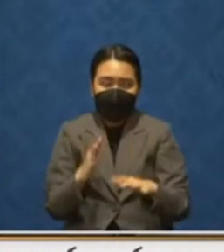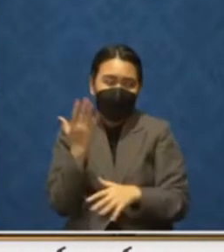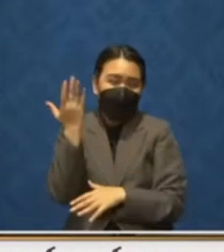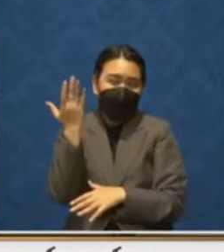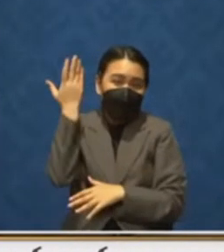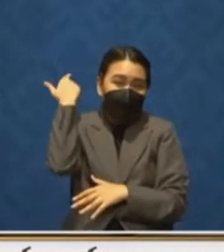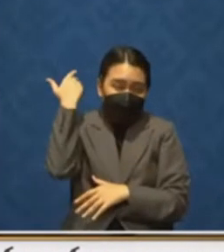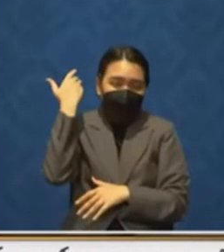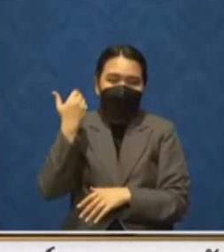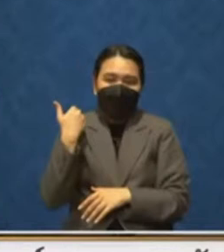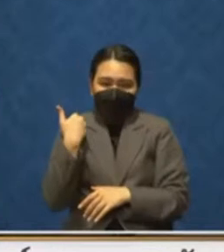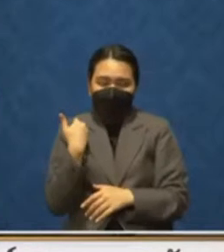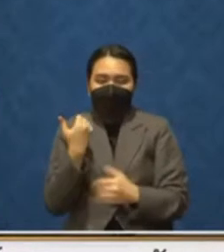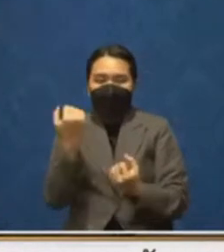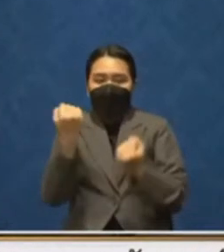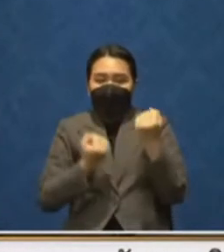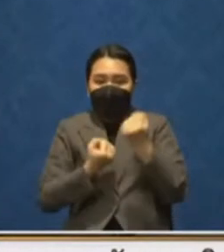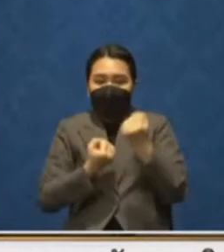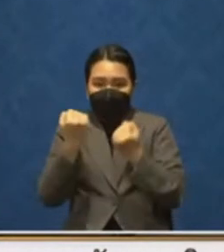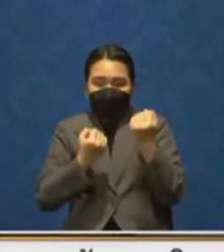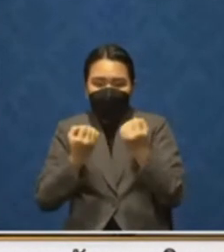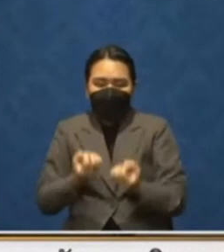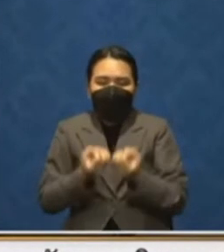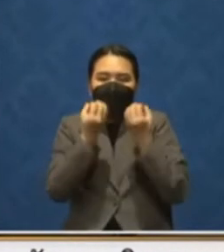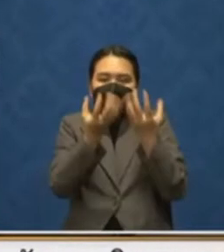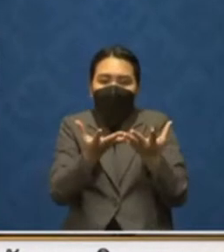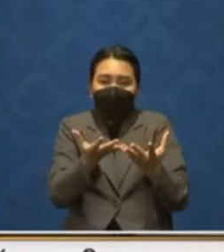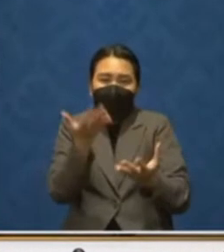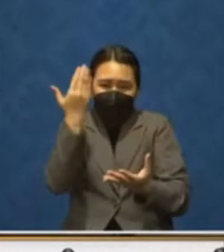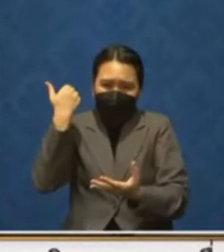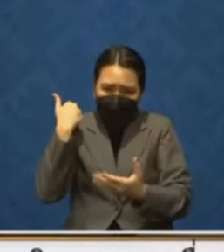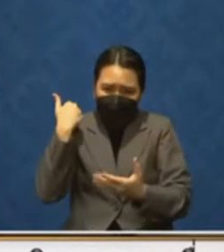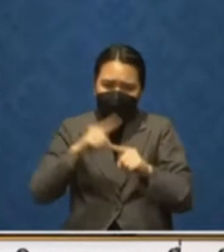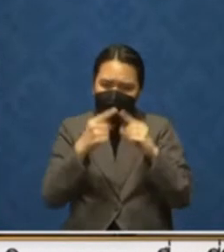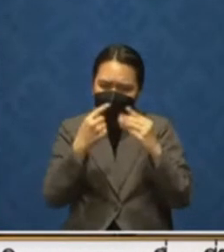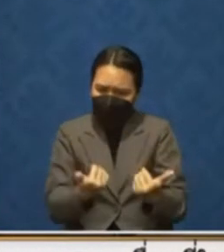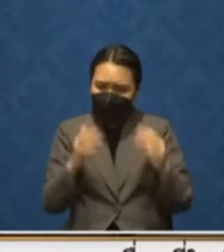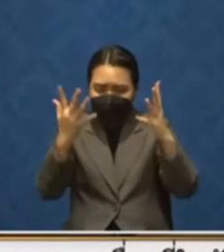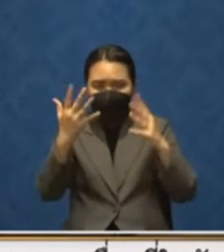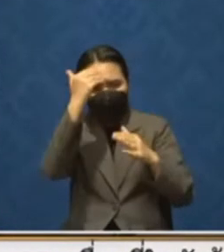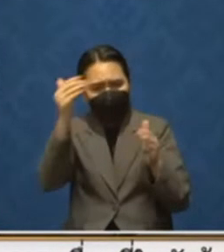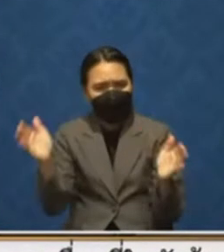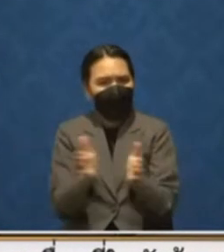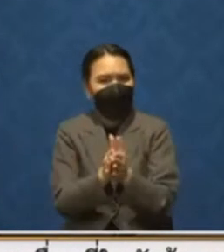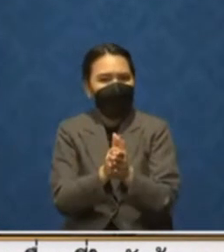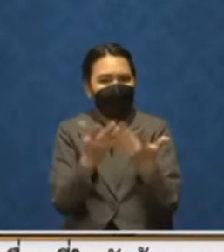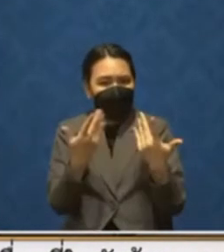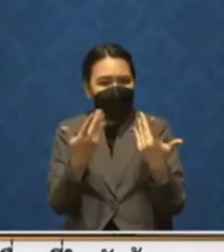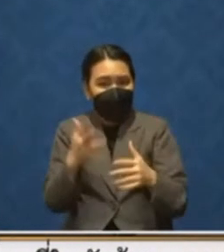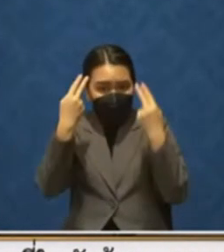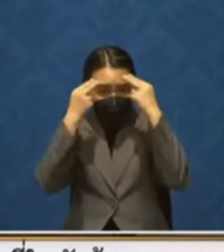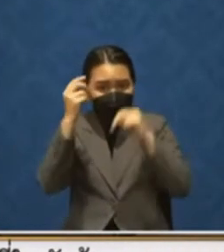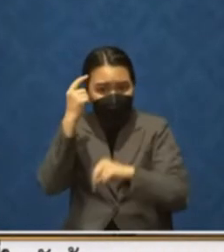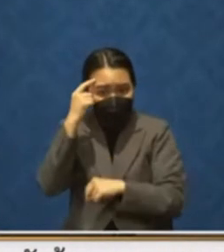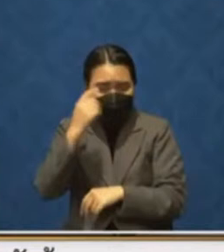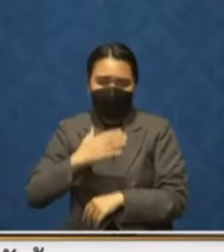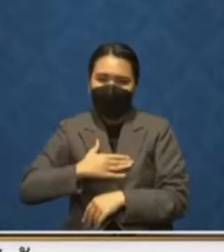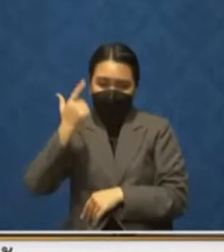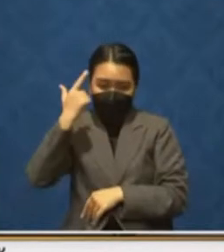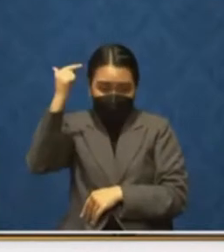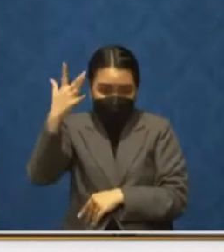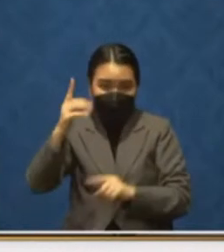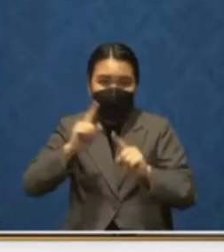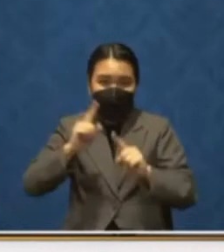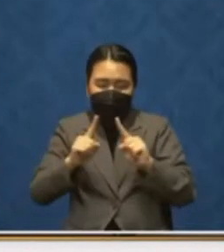ขนส่งในธรรมะต่างครับแต่ตอนนี้ไม่ได้คิดแล้วก็ยังรวมอยู่ถ้าจะยกรู้ไหมอ่ะที่อายุไม่ได้เก่งแล้วแต่เผอิญศึกษาหาความ